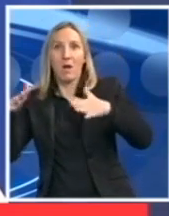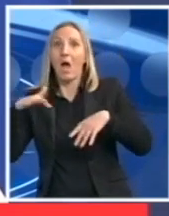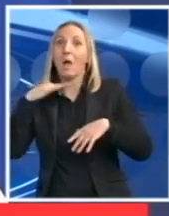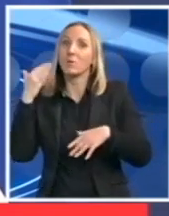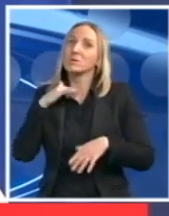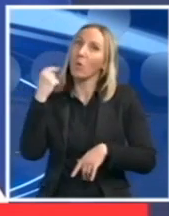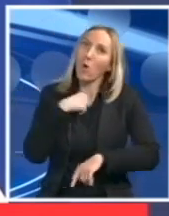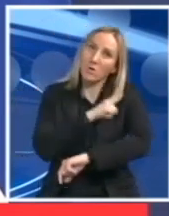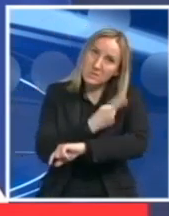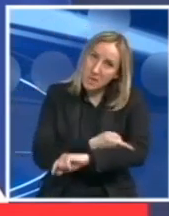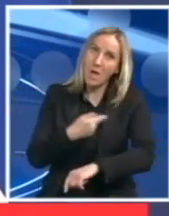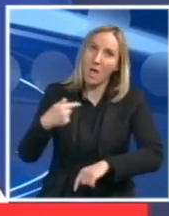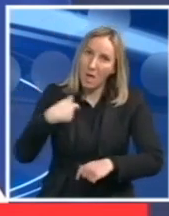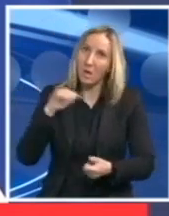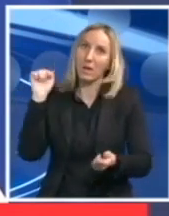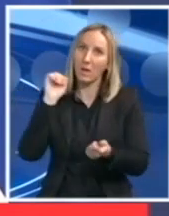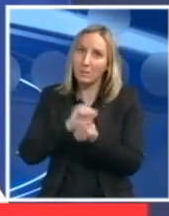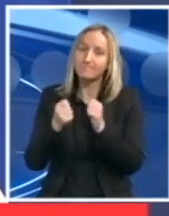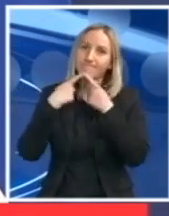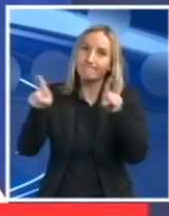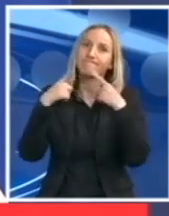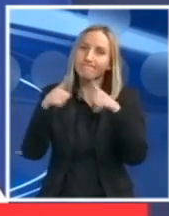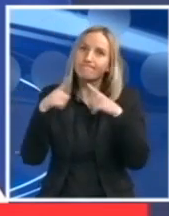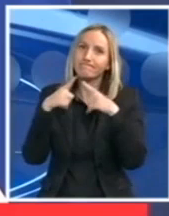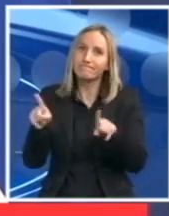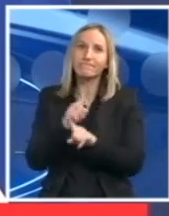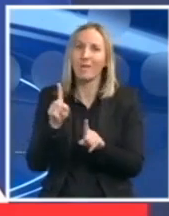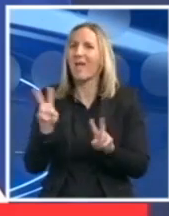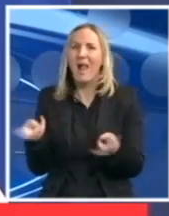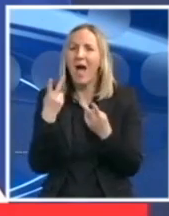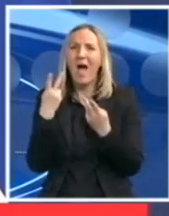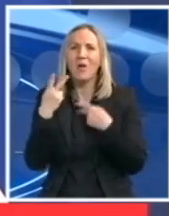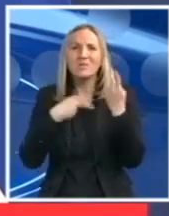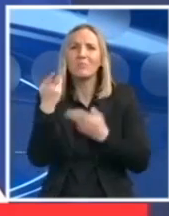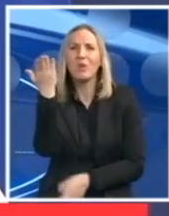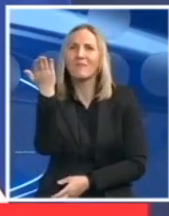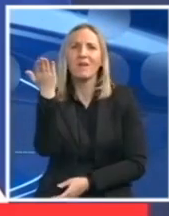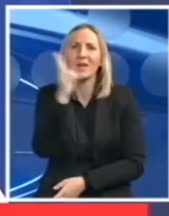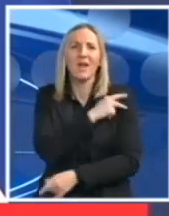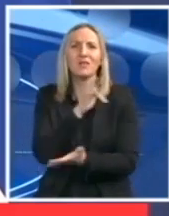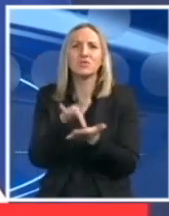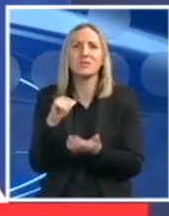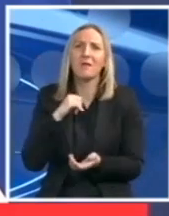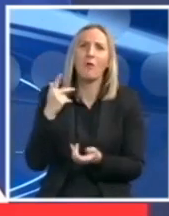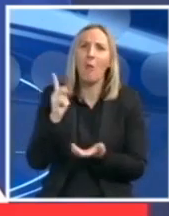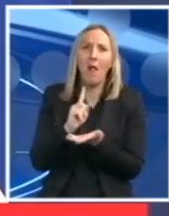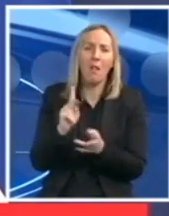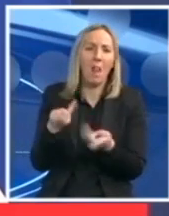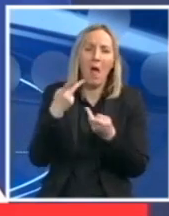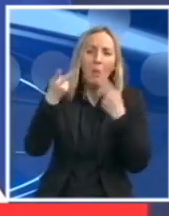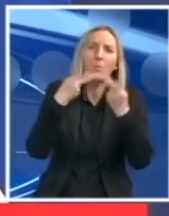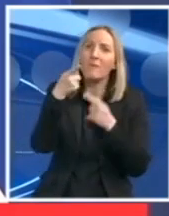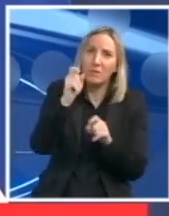posle potrošilo. Vrlo brzo se otkrilo, to je sve lako proverljivo. Te informacije su vrlo